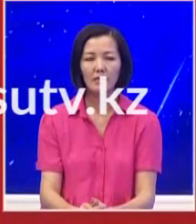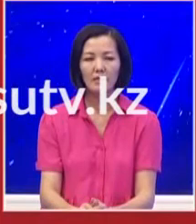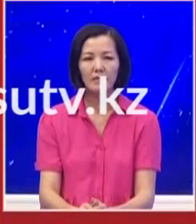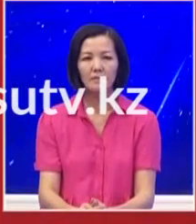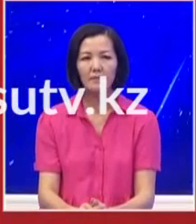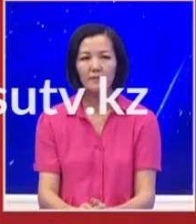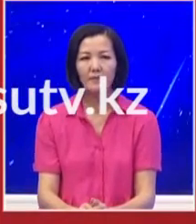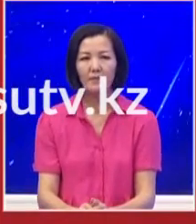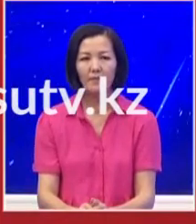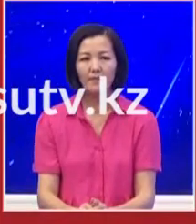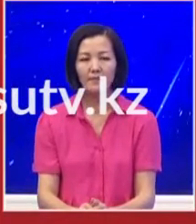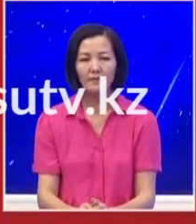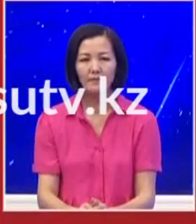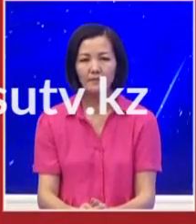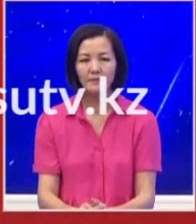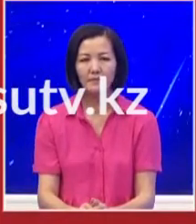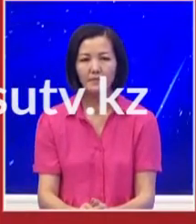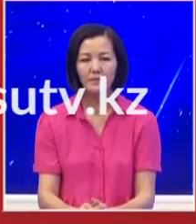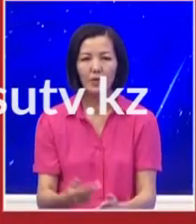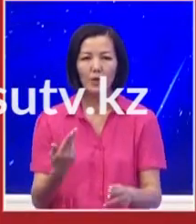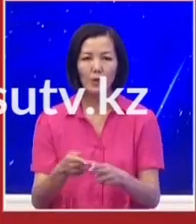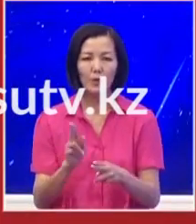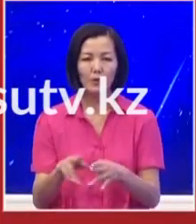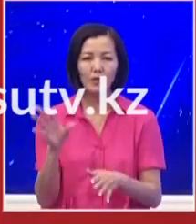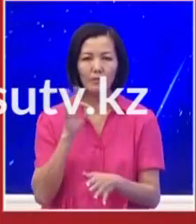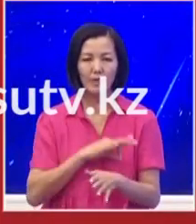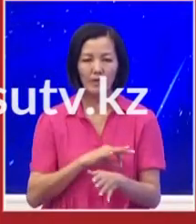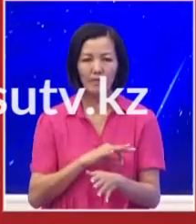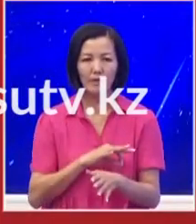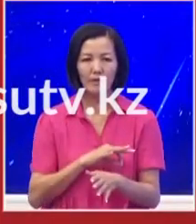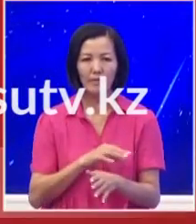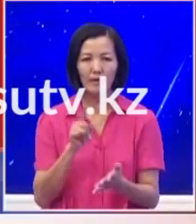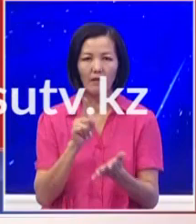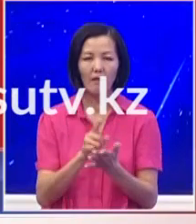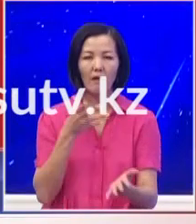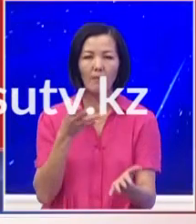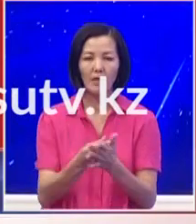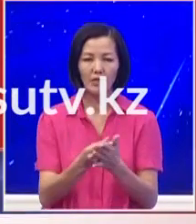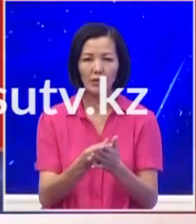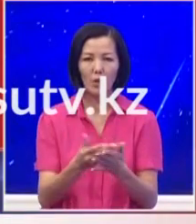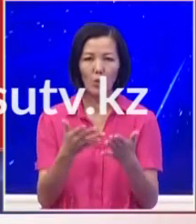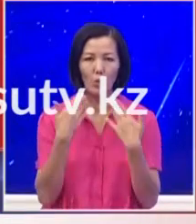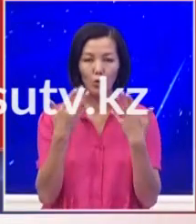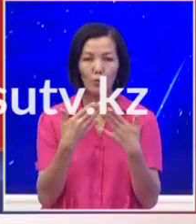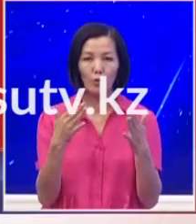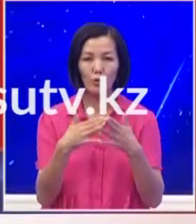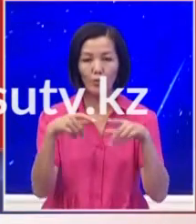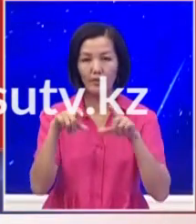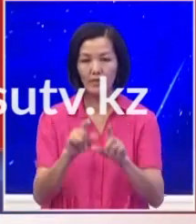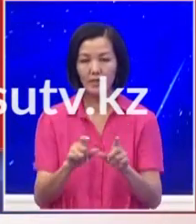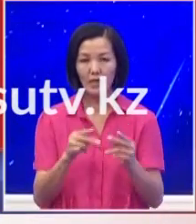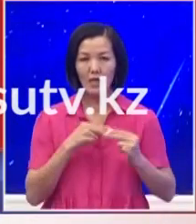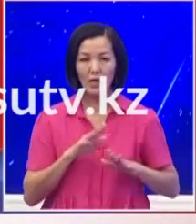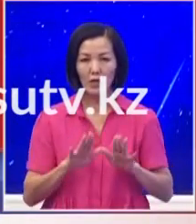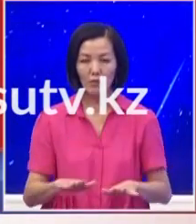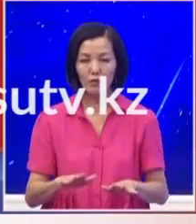Есалак Азамат очень приемлем для налогоплательщиков, потому что не выходя из дома, на